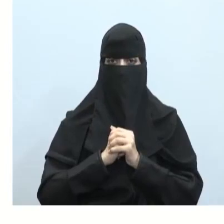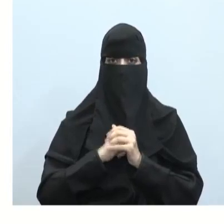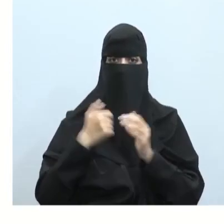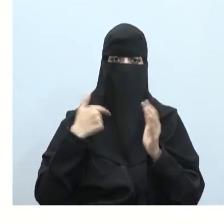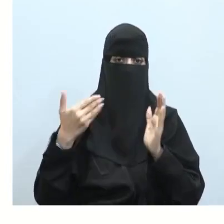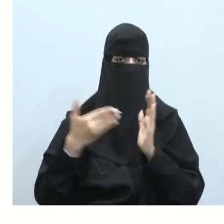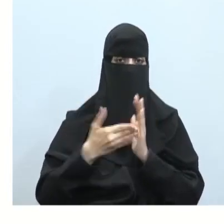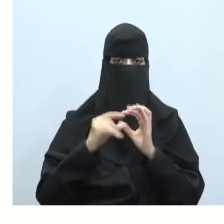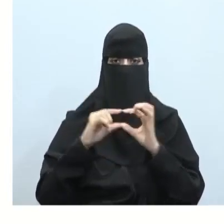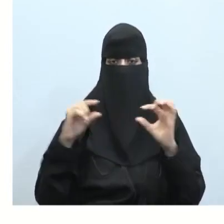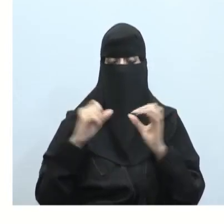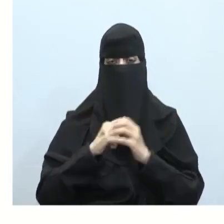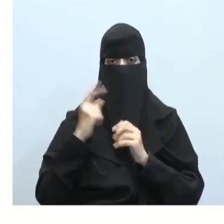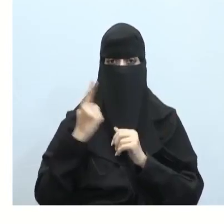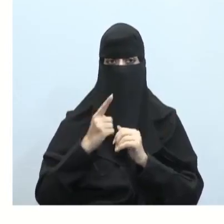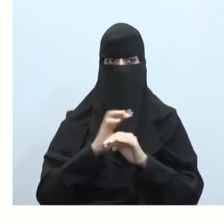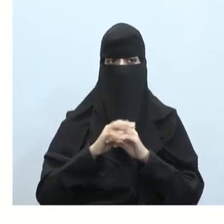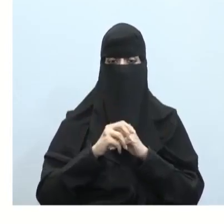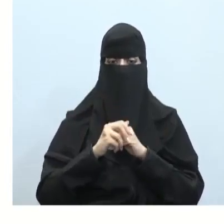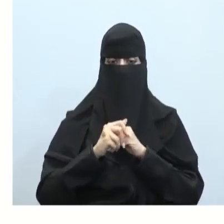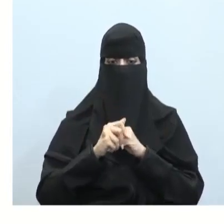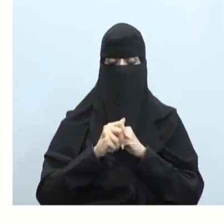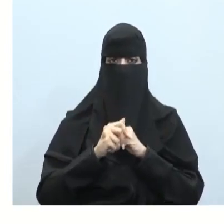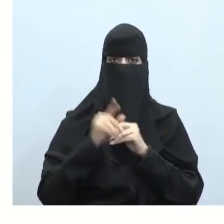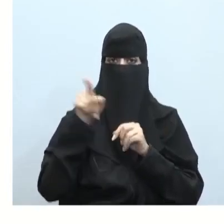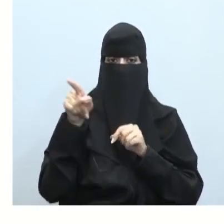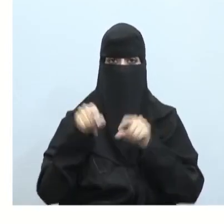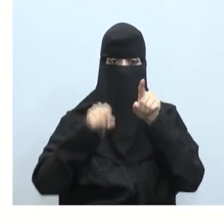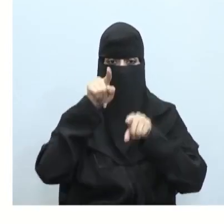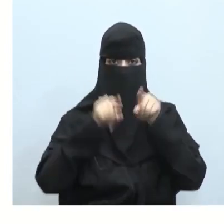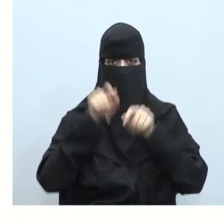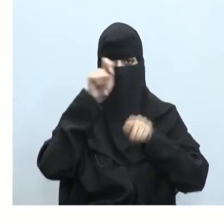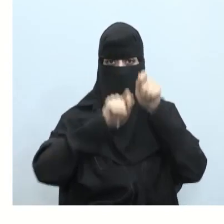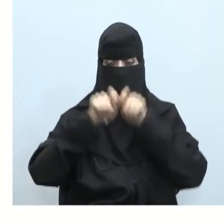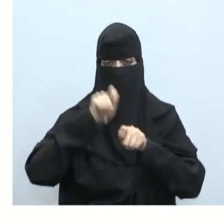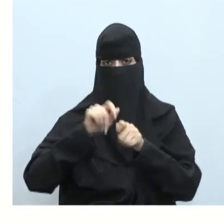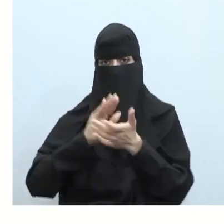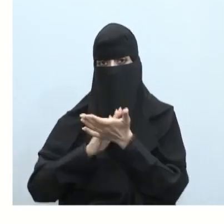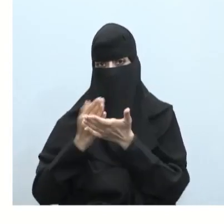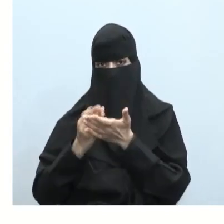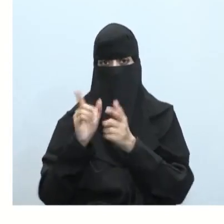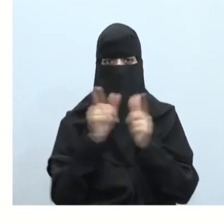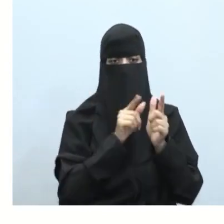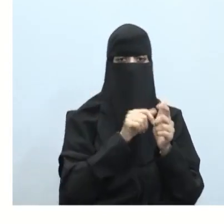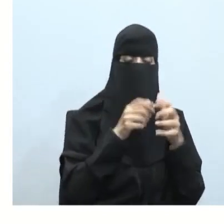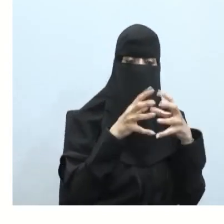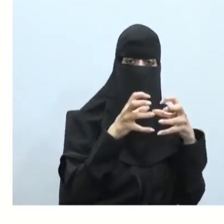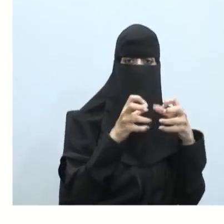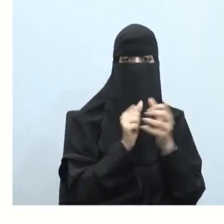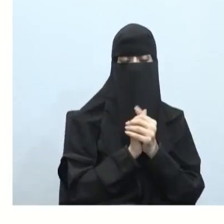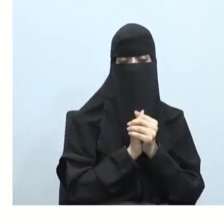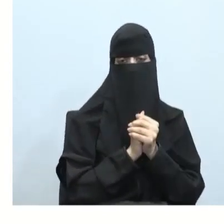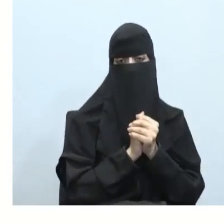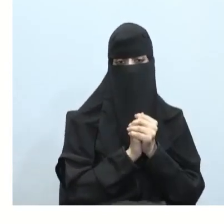ان ينتهي مع اخر امر اذا هذا هو الفرق بين عمليتي الترجمه والتنفيذ للبرنامج